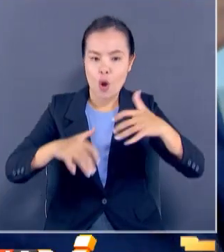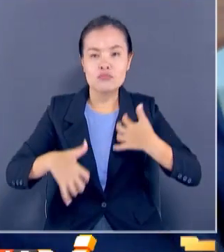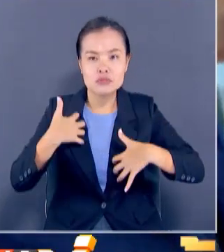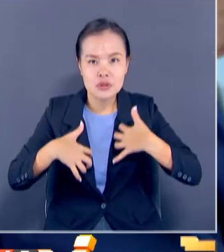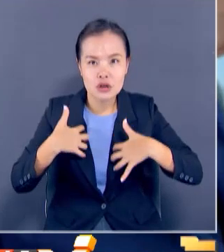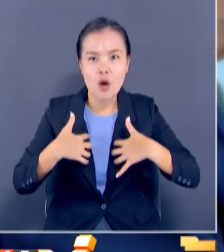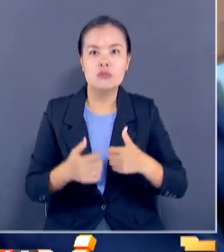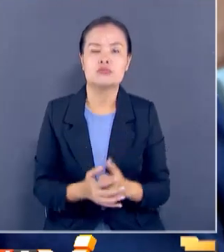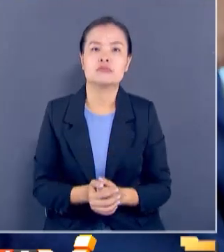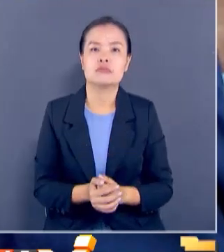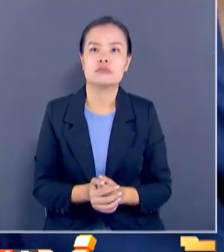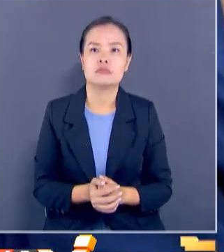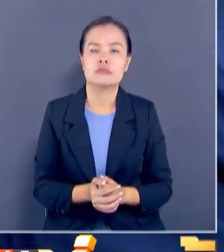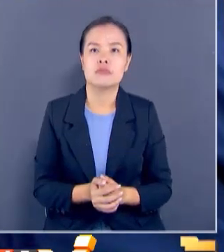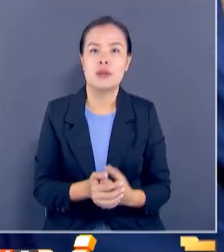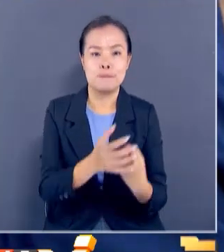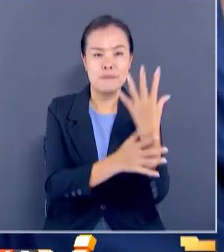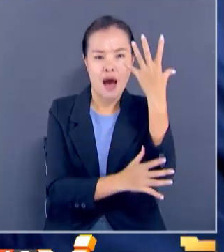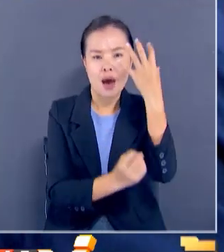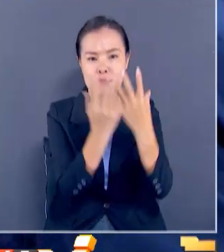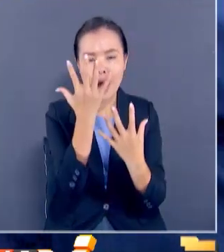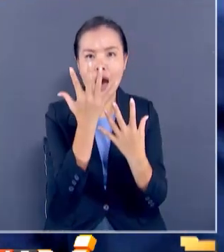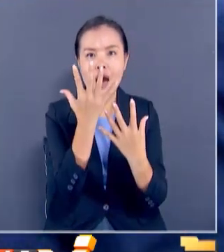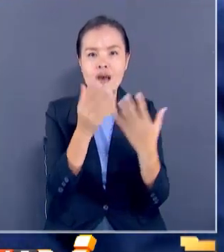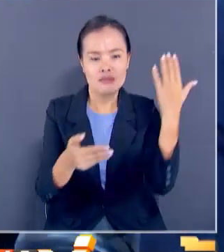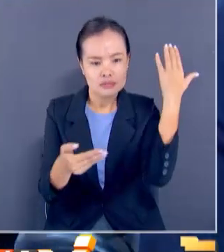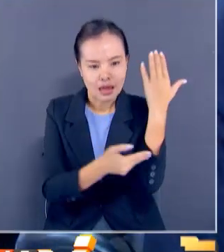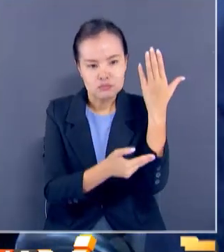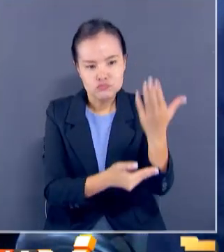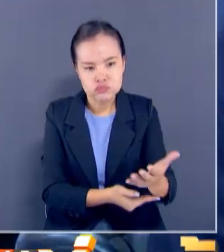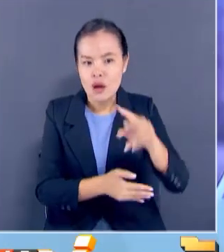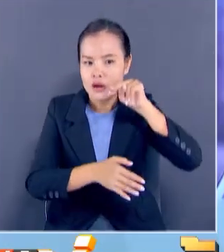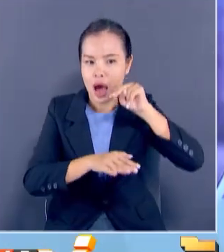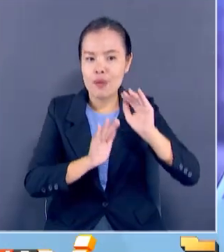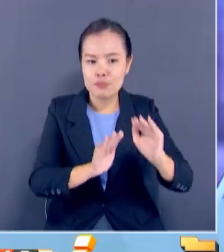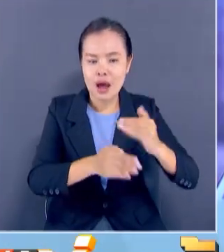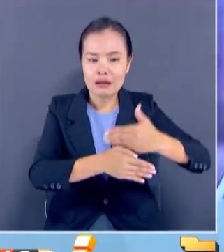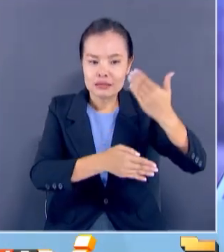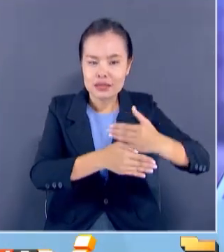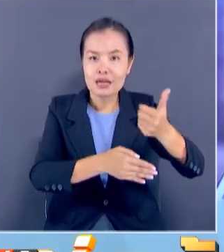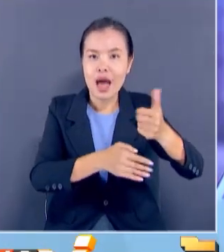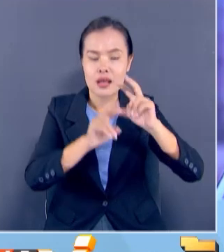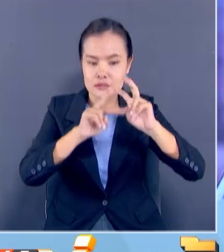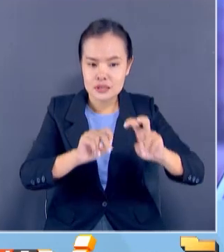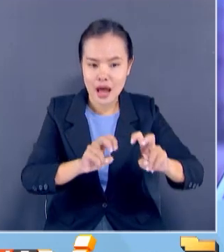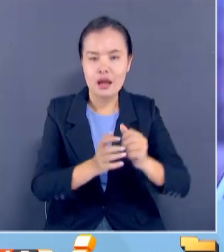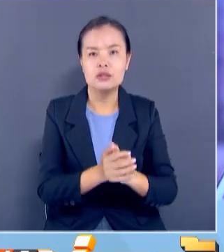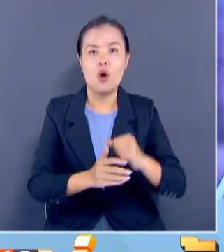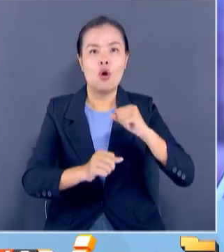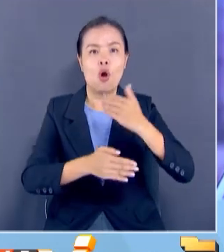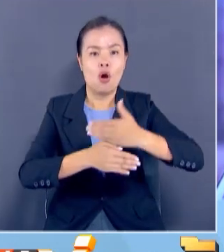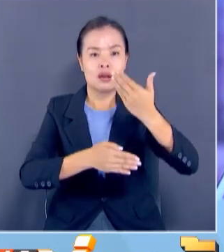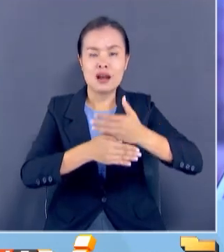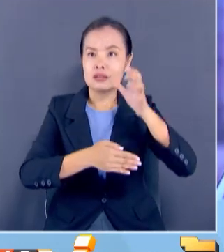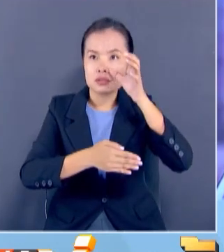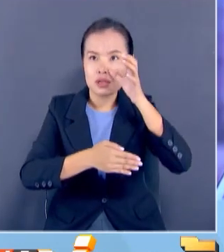มันไม่คุ้มกัน เสียพื้นที่ป่าให้น้ำเข้าไปอยู่แทนคนคือวันนี้ไปศึกษาเนี่ยถ้าคุณคิดว่าแก่งเสือเต้นเนี่ยมันเอา